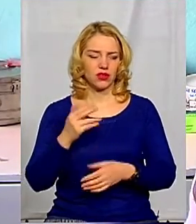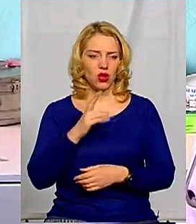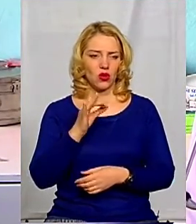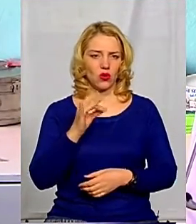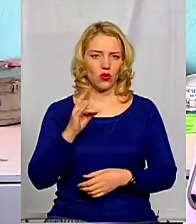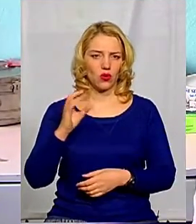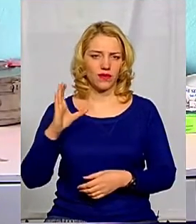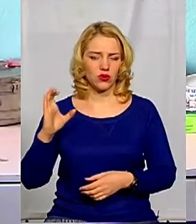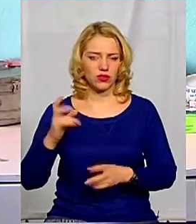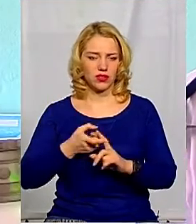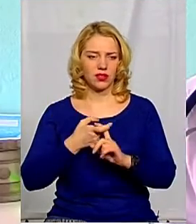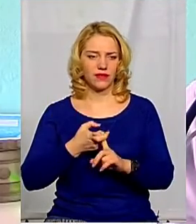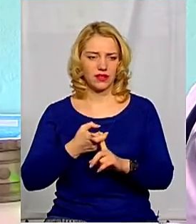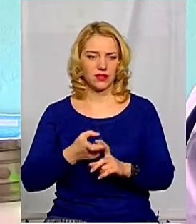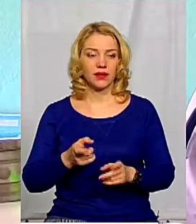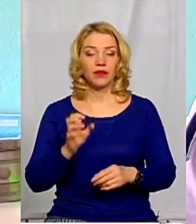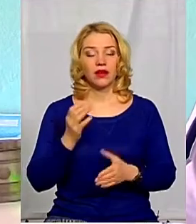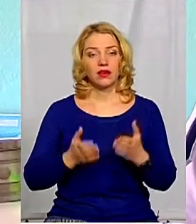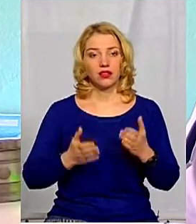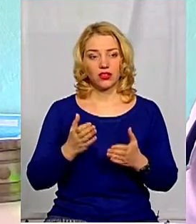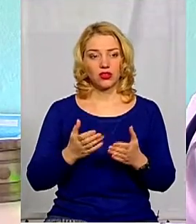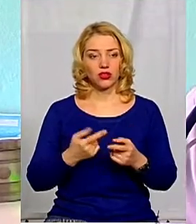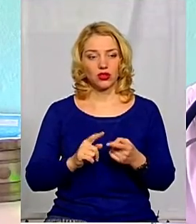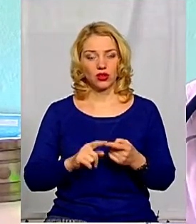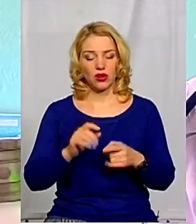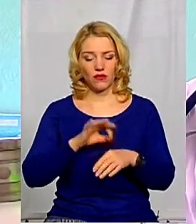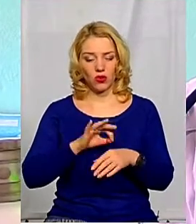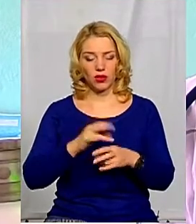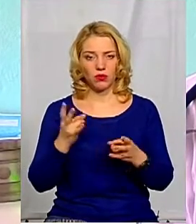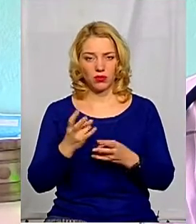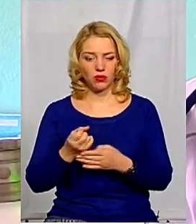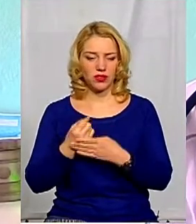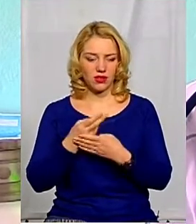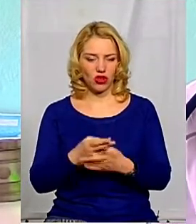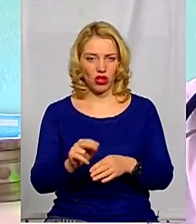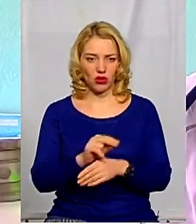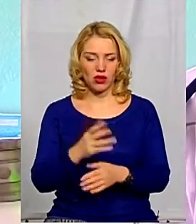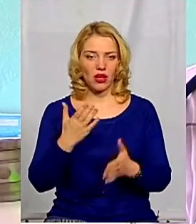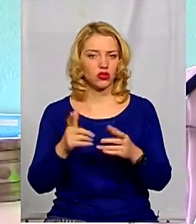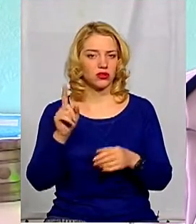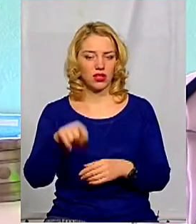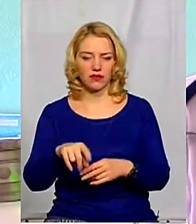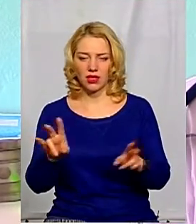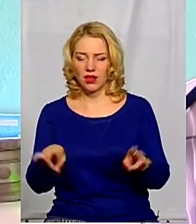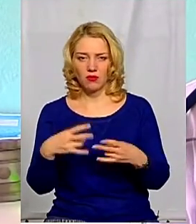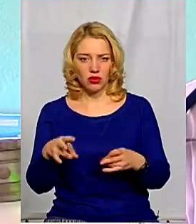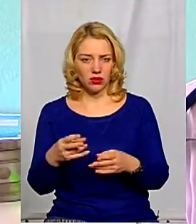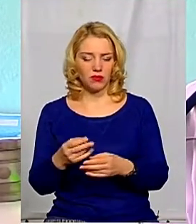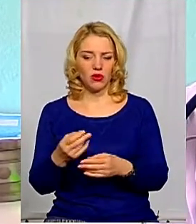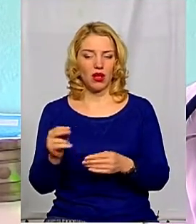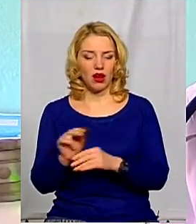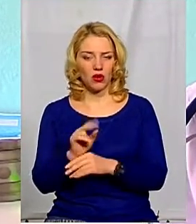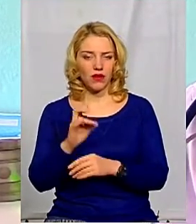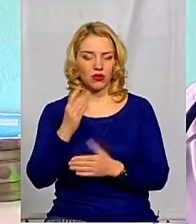від коронавірусної інфекції. Якщо хворий потребує стаціонарного лікування, якщо це навіть не потребує, а є підозра